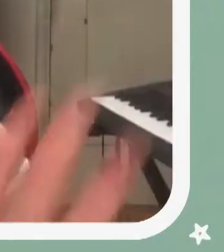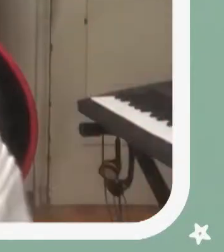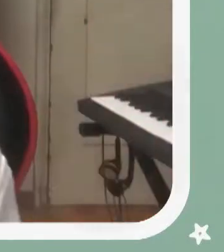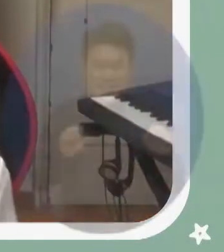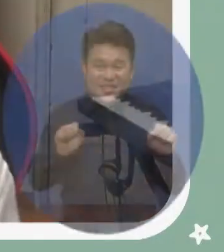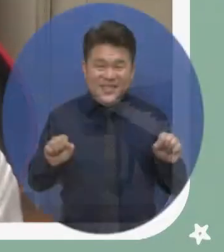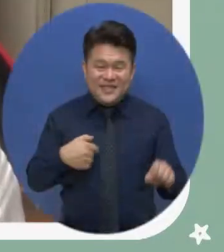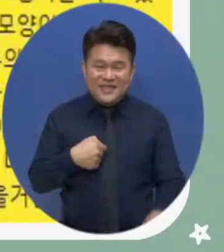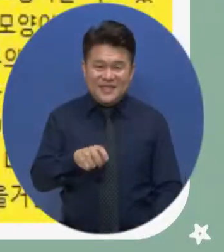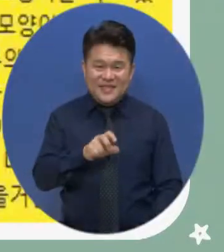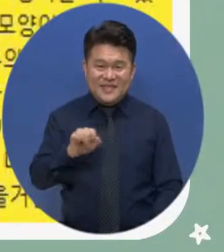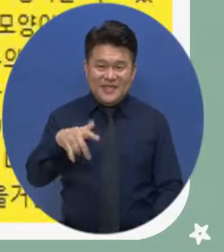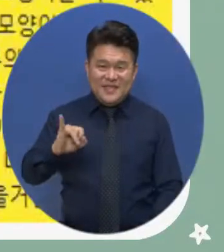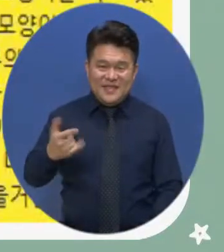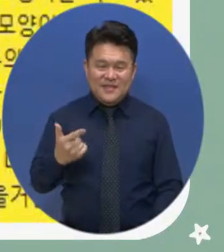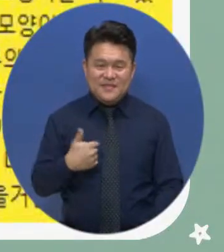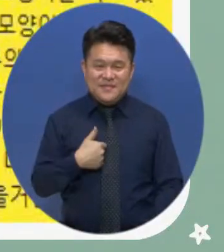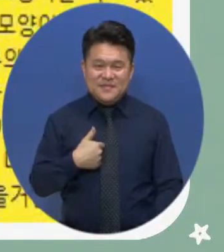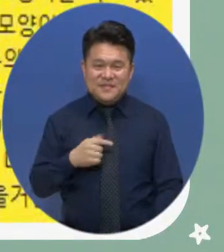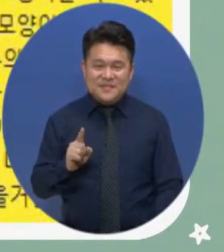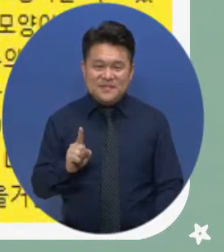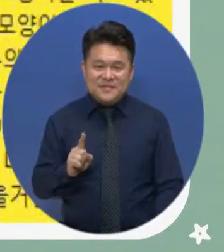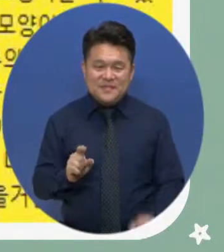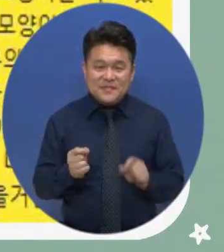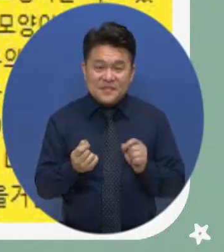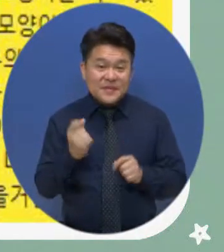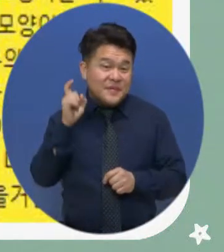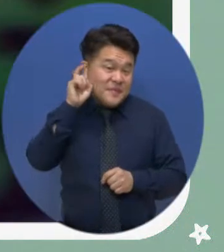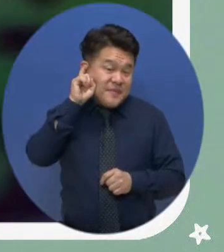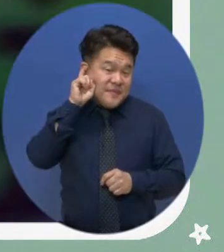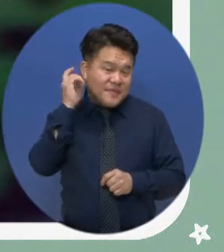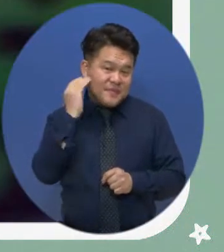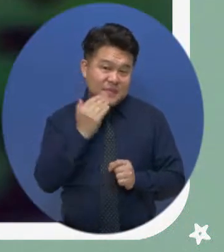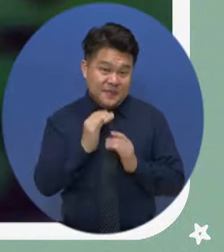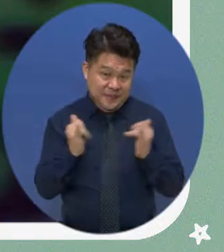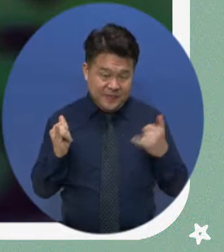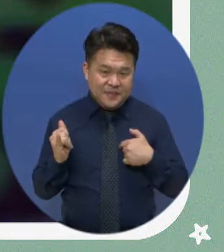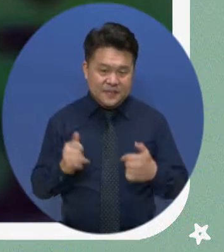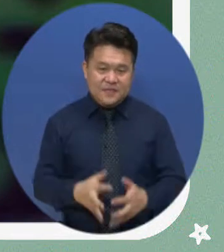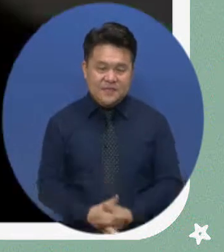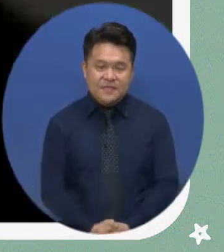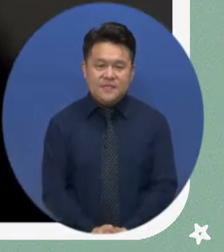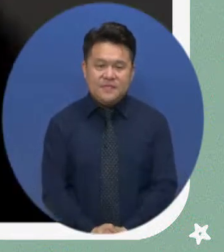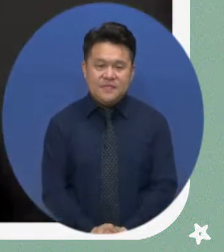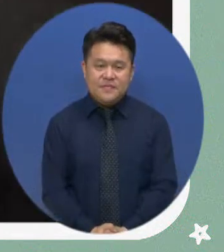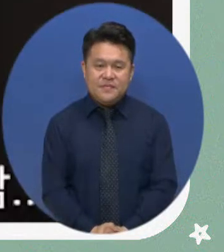안녕하세요. 미진이요. 제가 양쪽 보청기를 끼고 있는 농인이라서